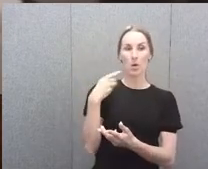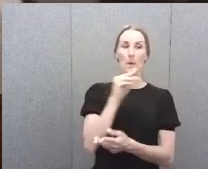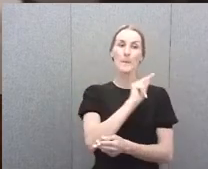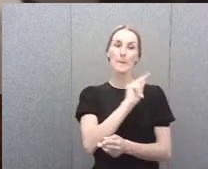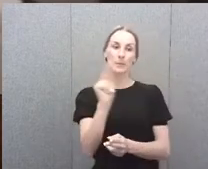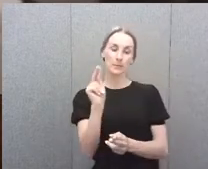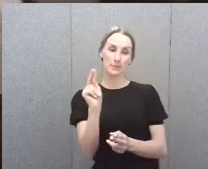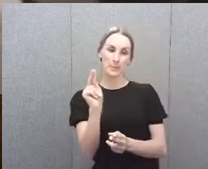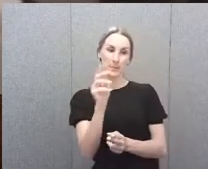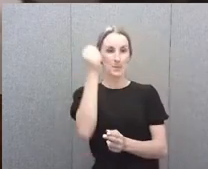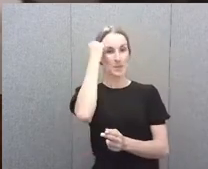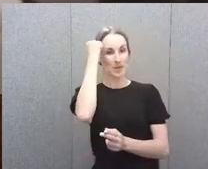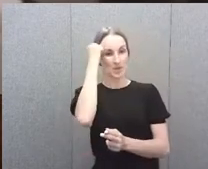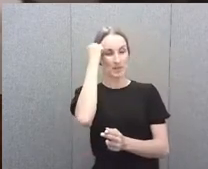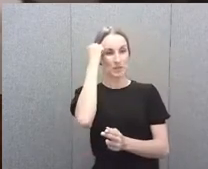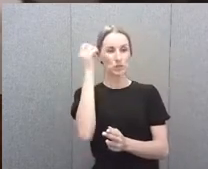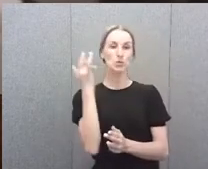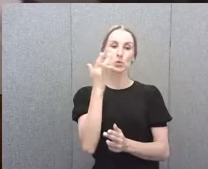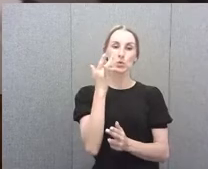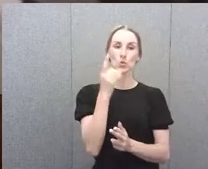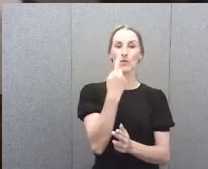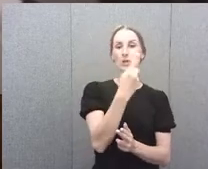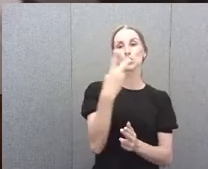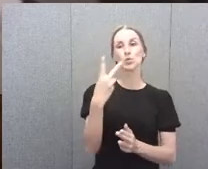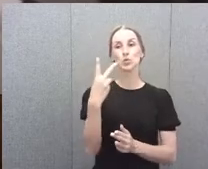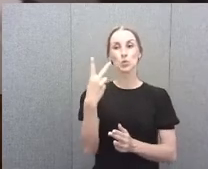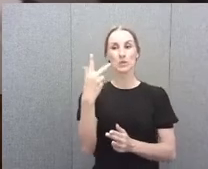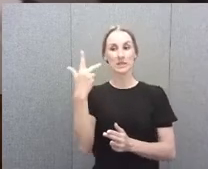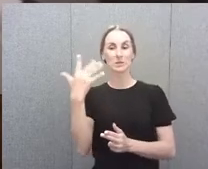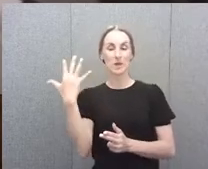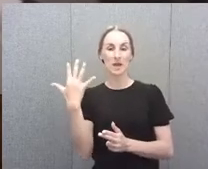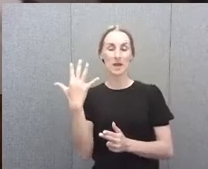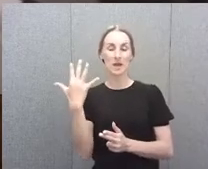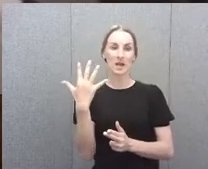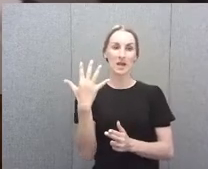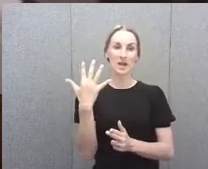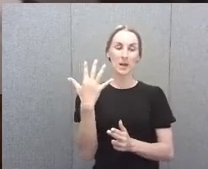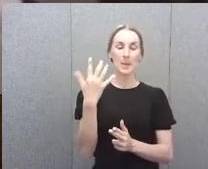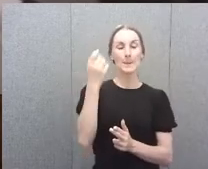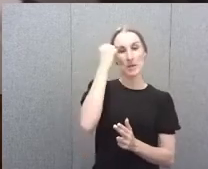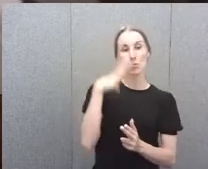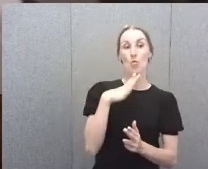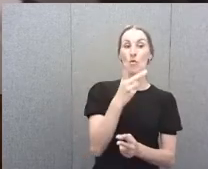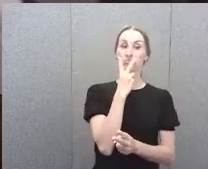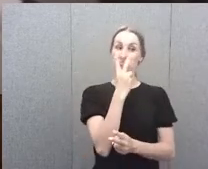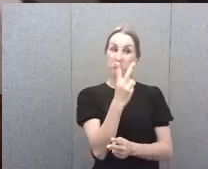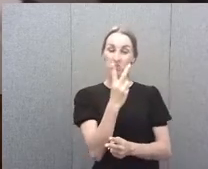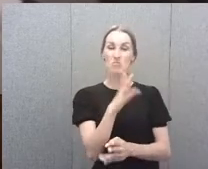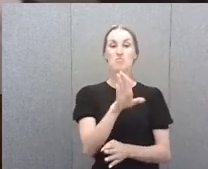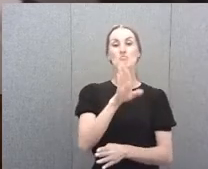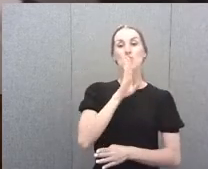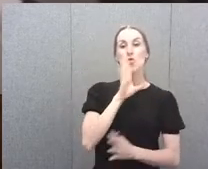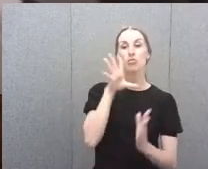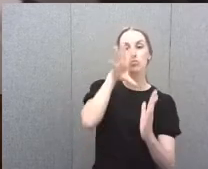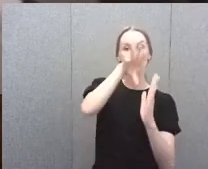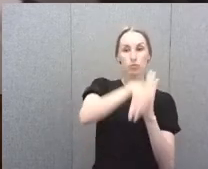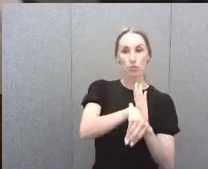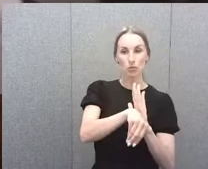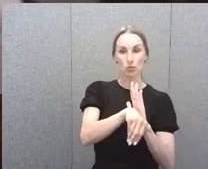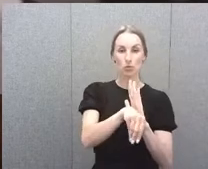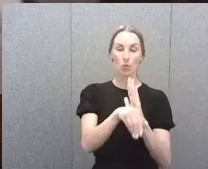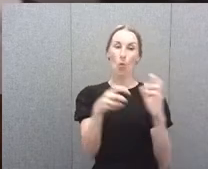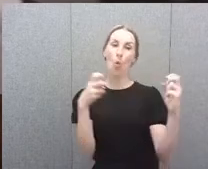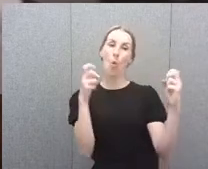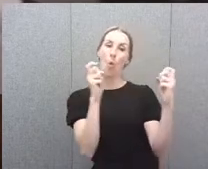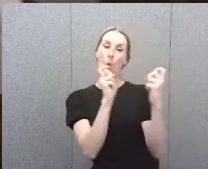20-летие резолюции 1325 Совета Безопасности ООН, было очевидно, что включение женщин в решение конфликтов,